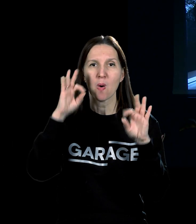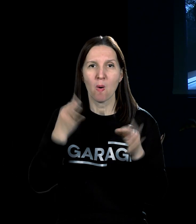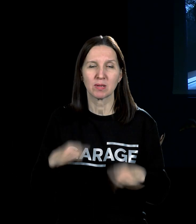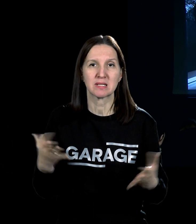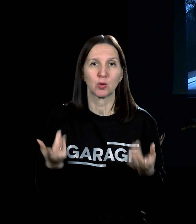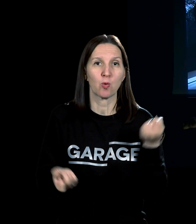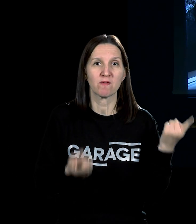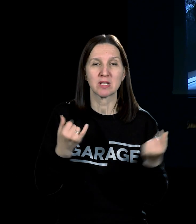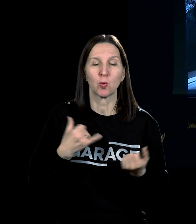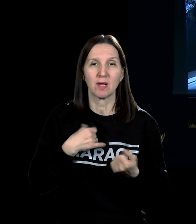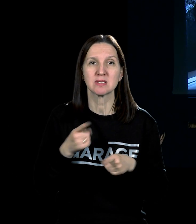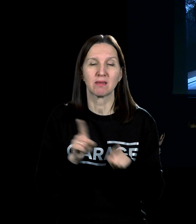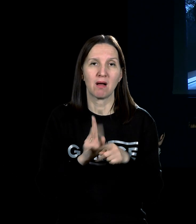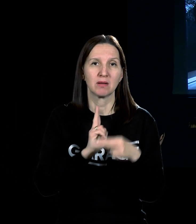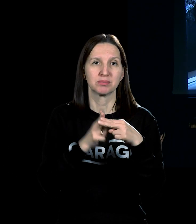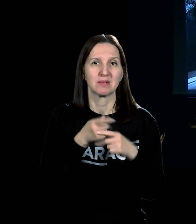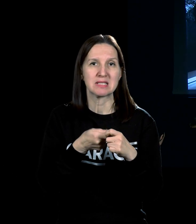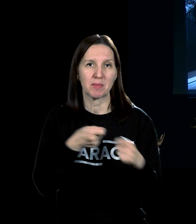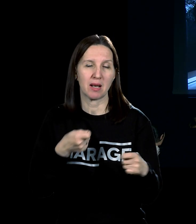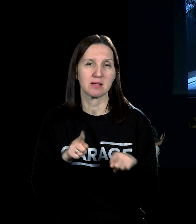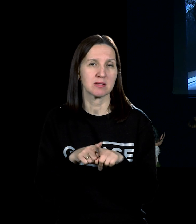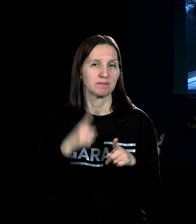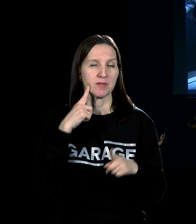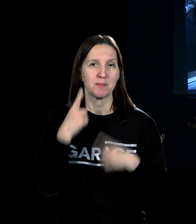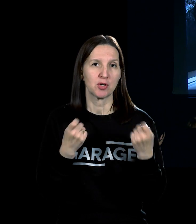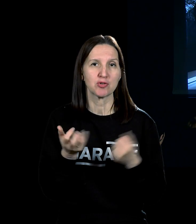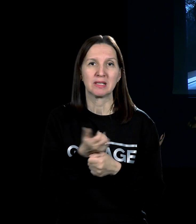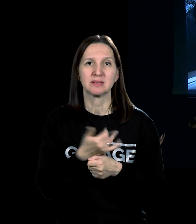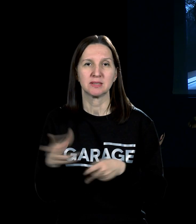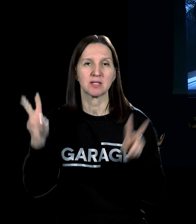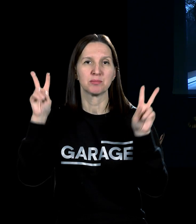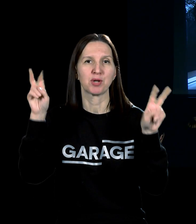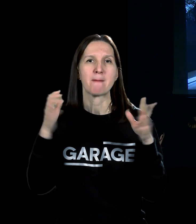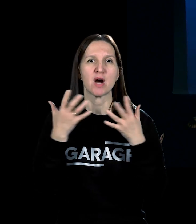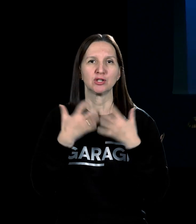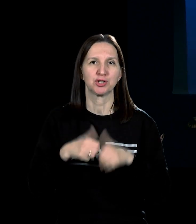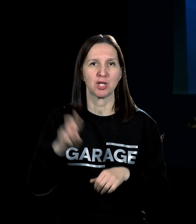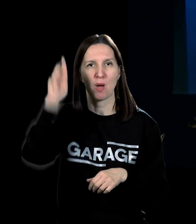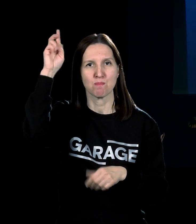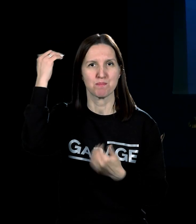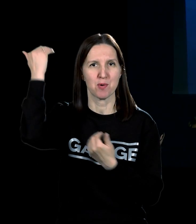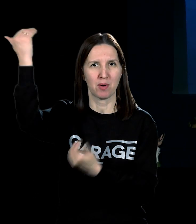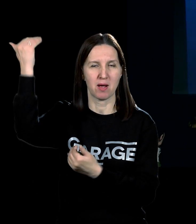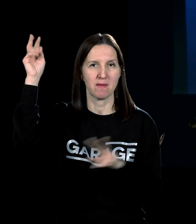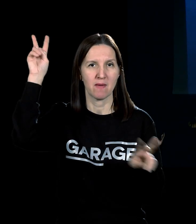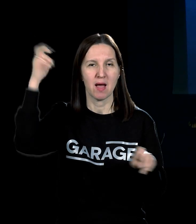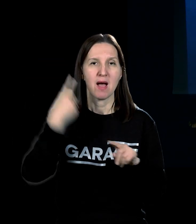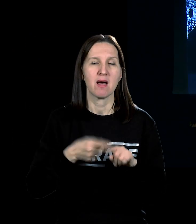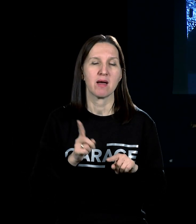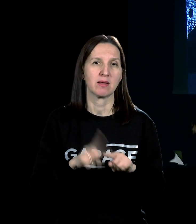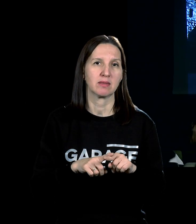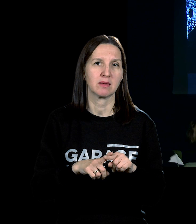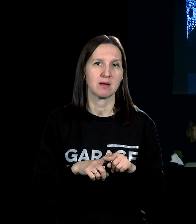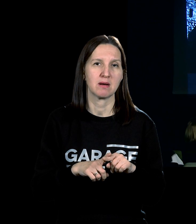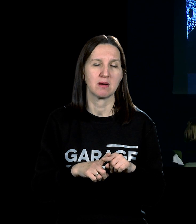которые вот таким образом замедляются. Потрясающая серия, которую вы видели, «Машины Бога», где это изображение Мейки,